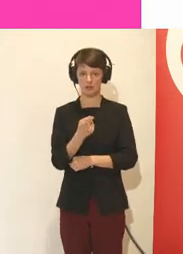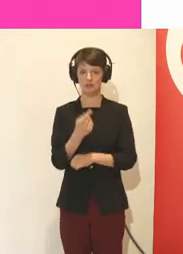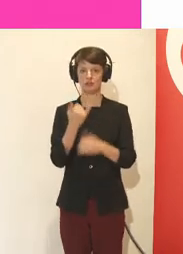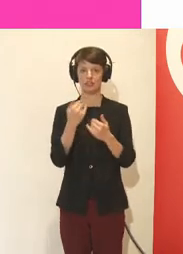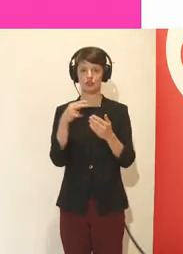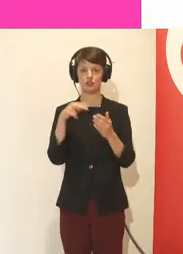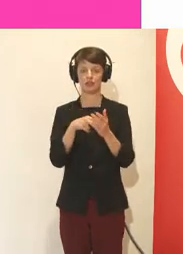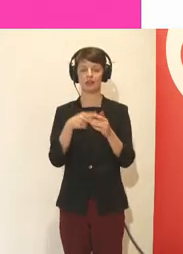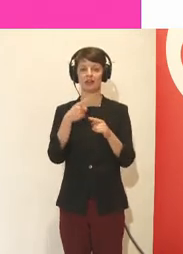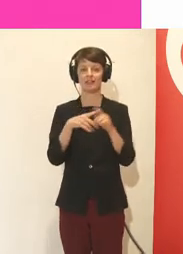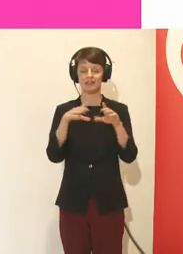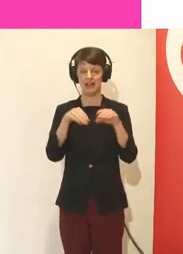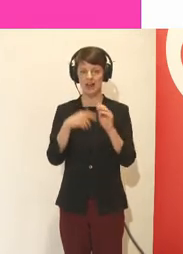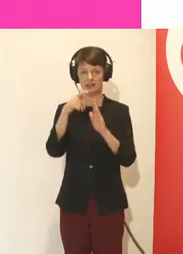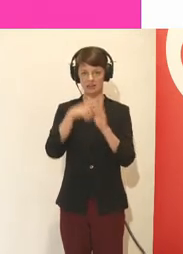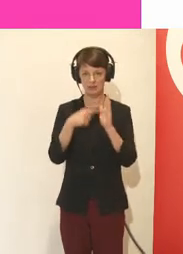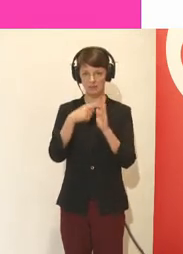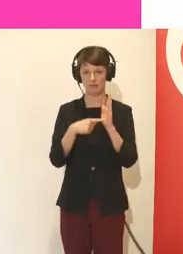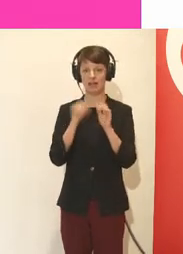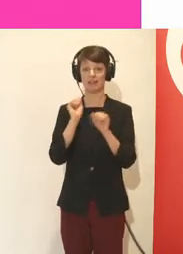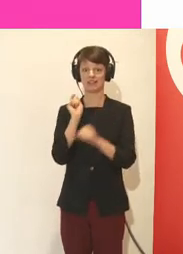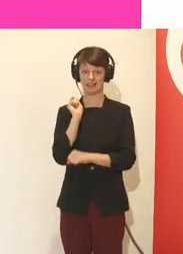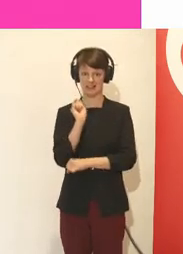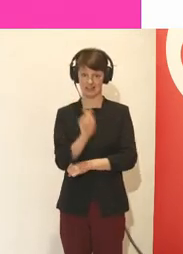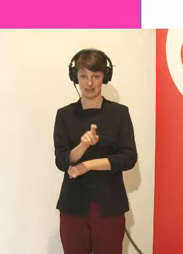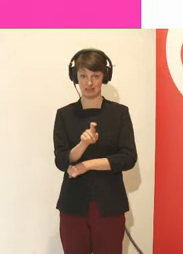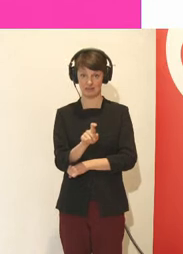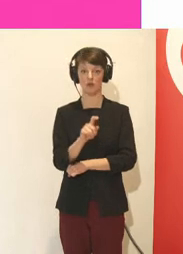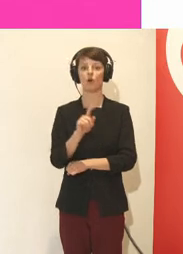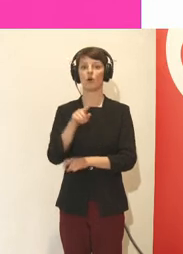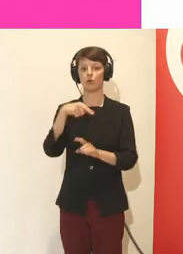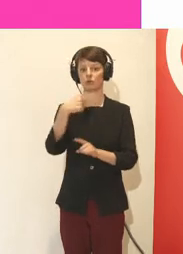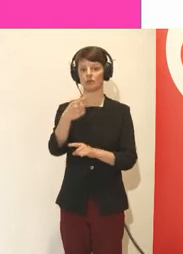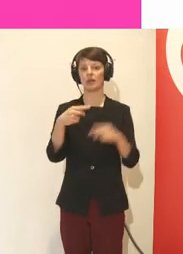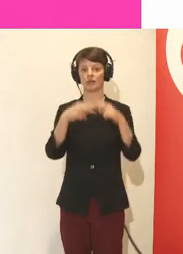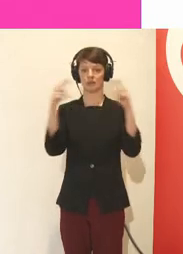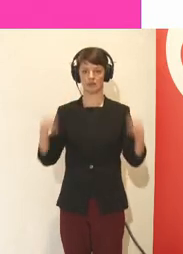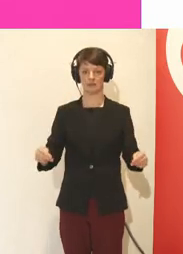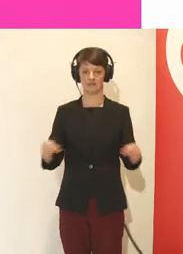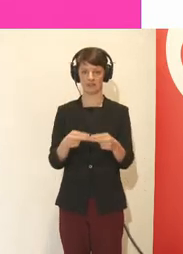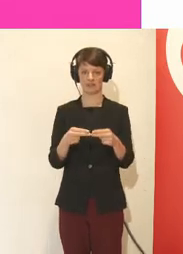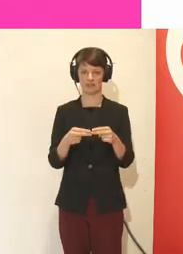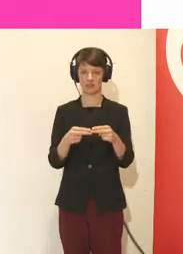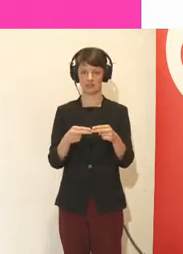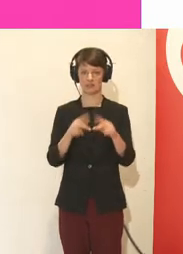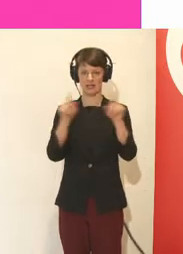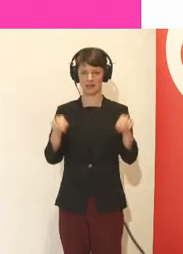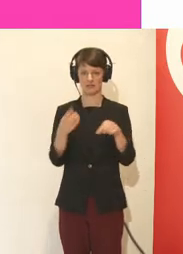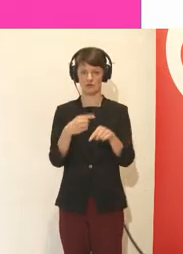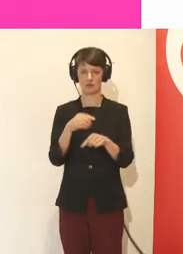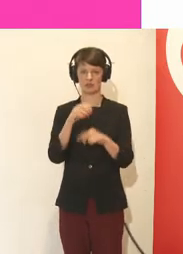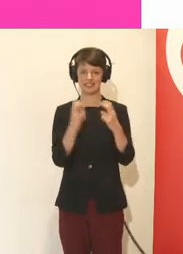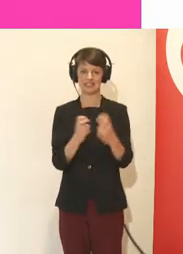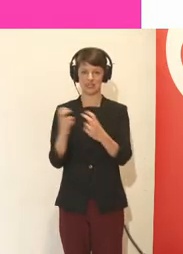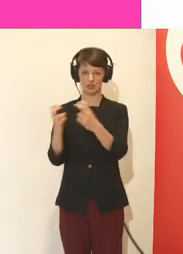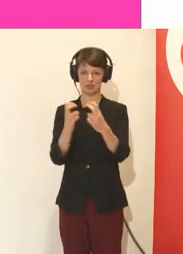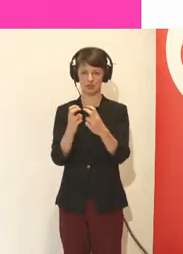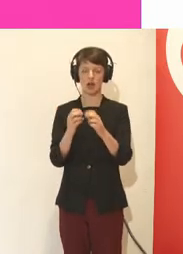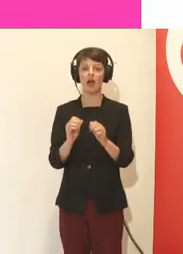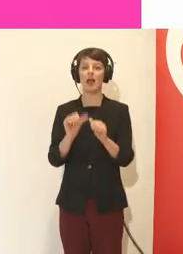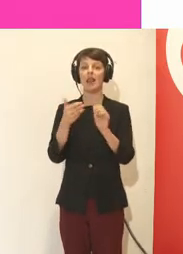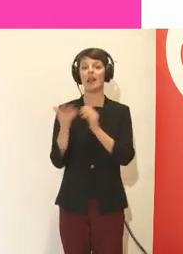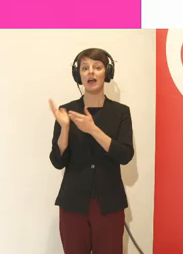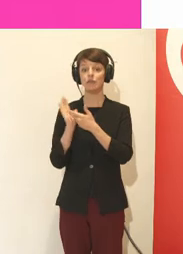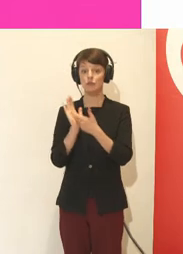jetzt teilnehmen da könnt ihr drauf klicken und dann gelangt ihr zu der seite der session und über dem livestream